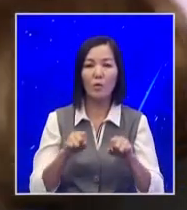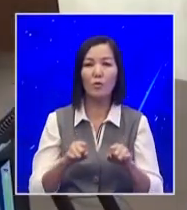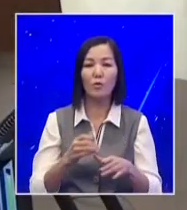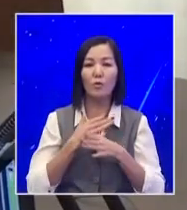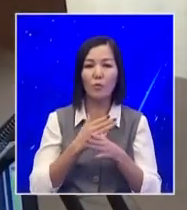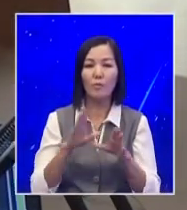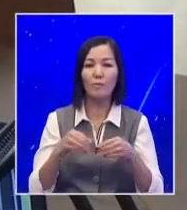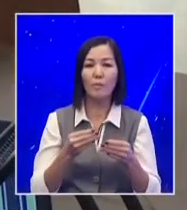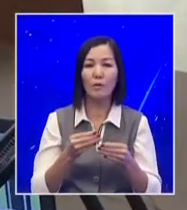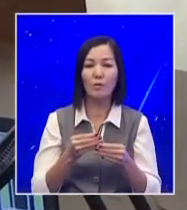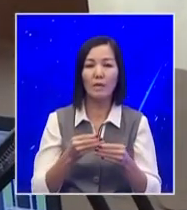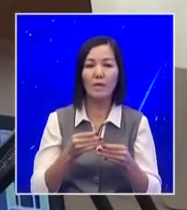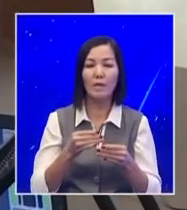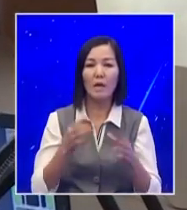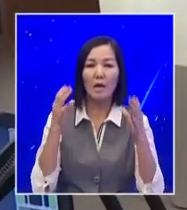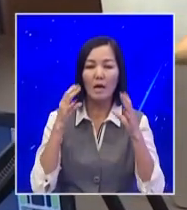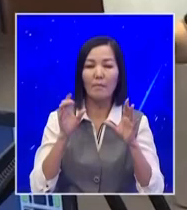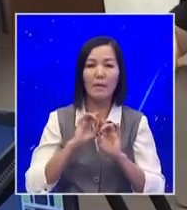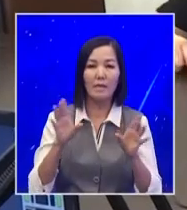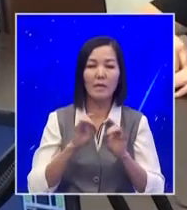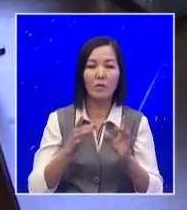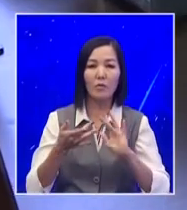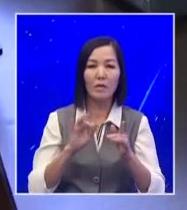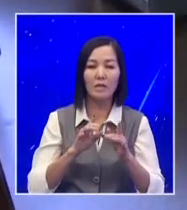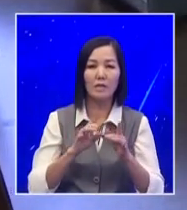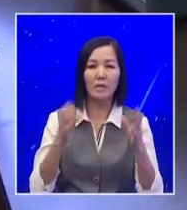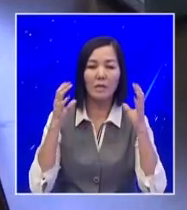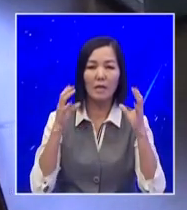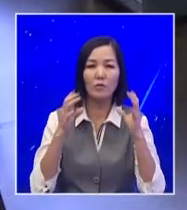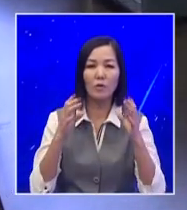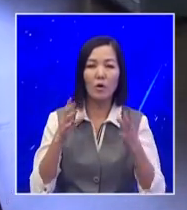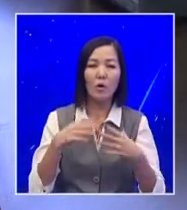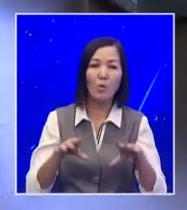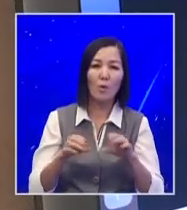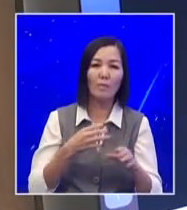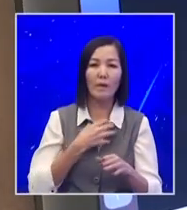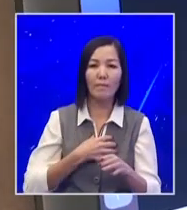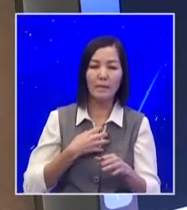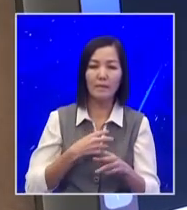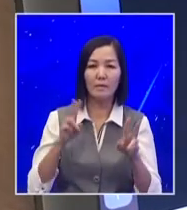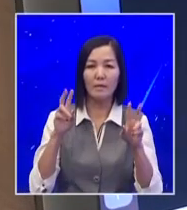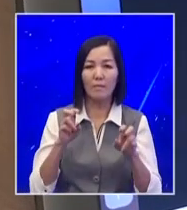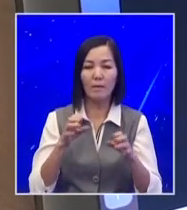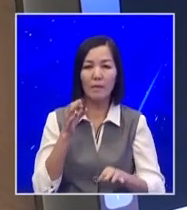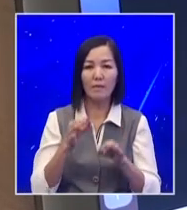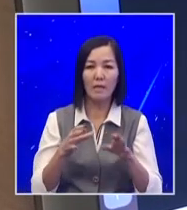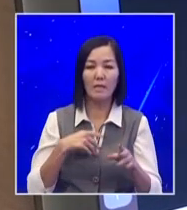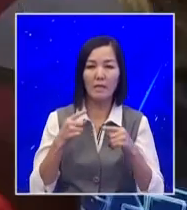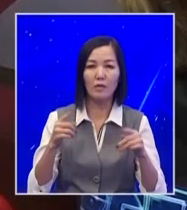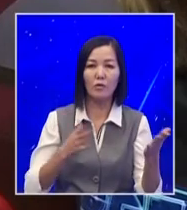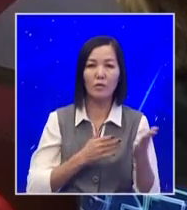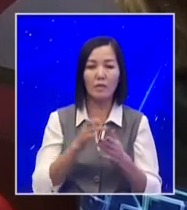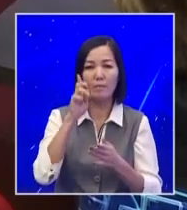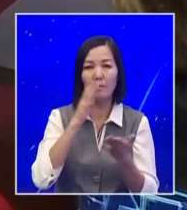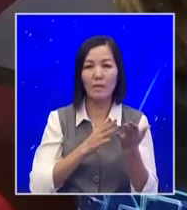беріп, методикалық хабар дайындау. Жалпы интернет радио тікелей эфирінде қоғамдағы өзекті мәселелер талқыланады. Жақын арада әртүрлі саладағы